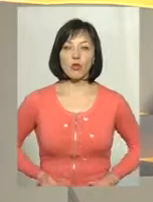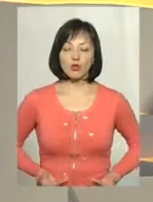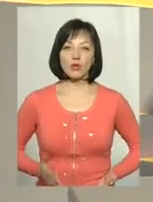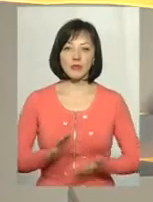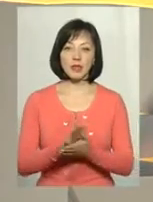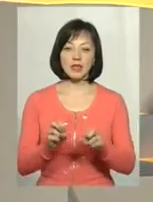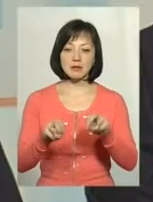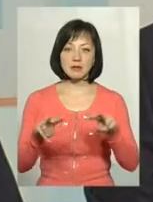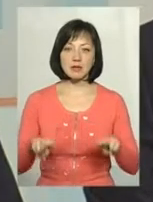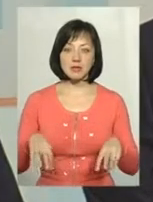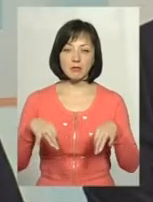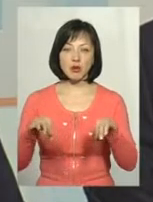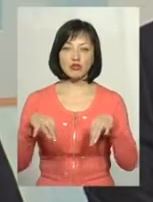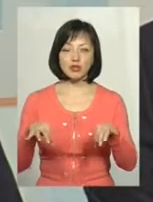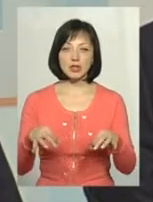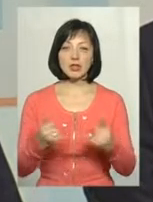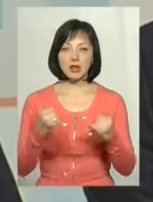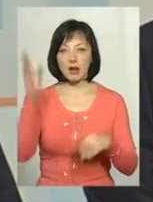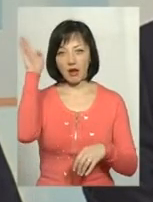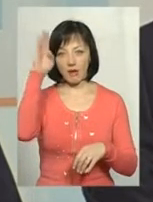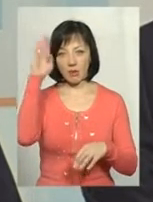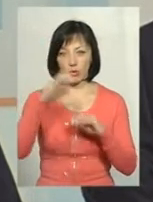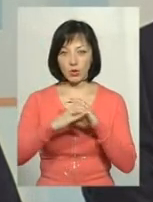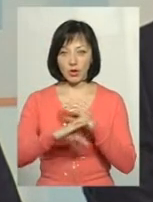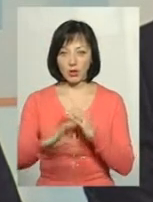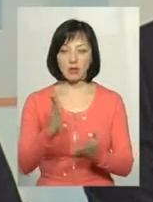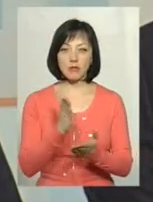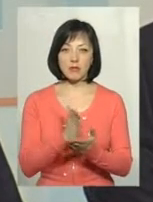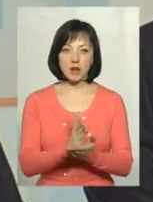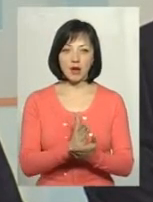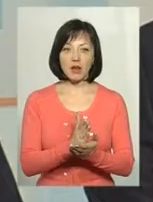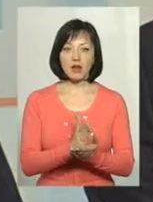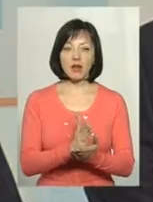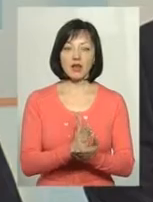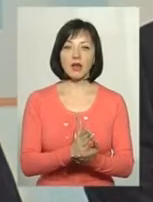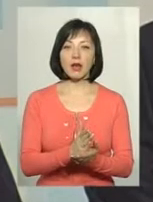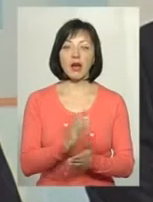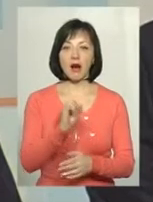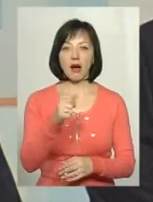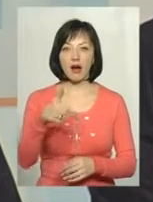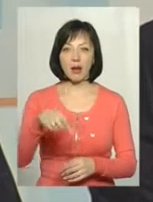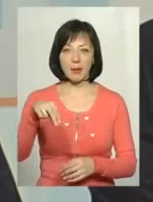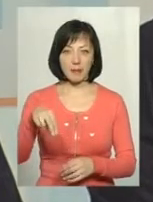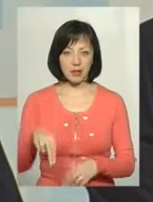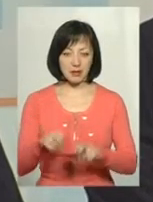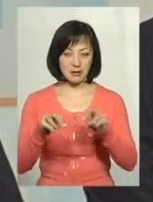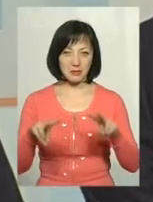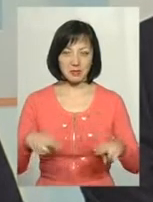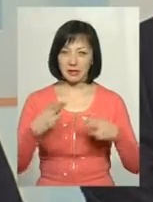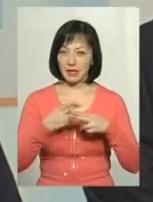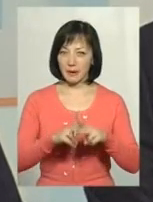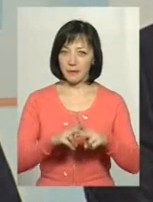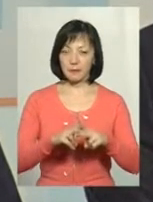спецмашину для нашого водоканалу, маємо сьогодні АГП, гідропідйомник новий, на базі